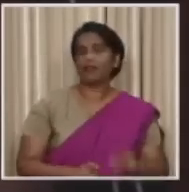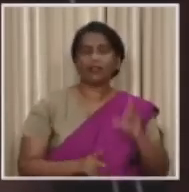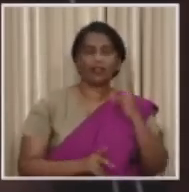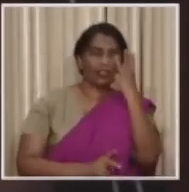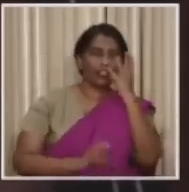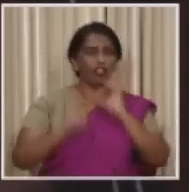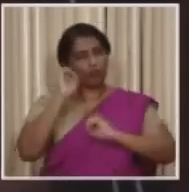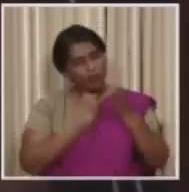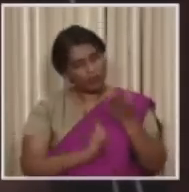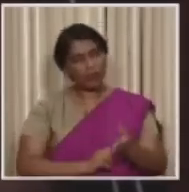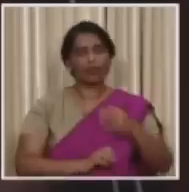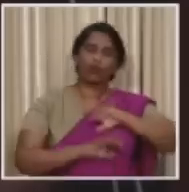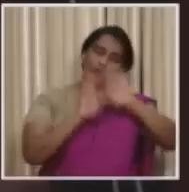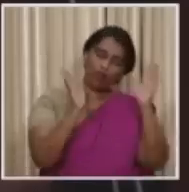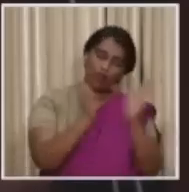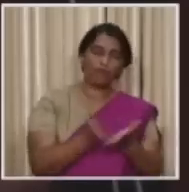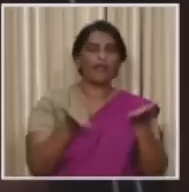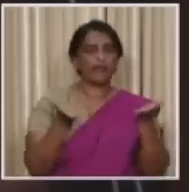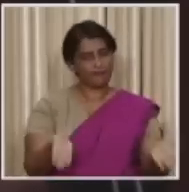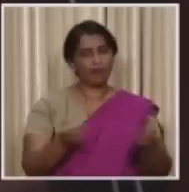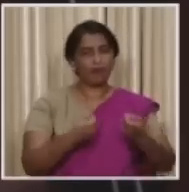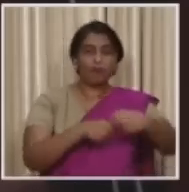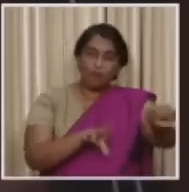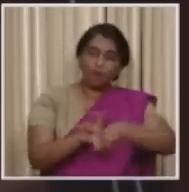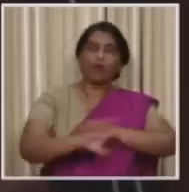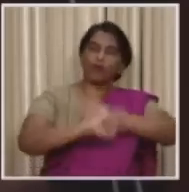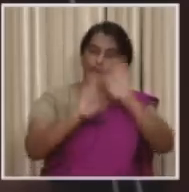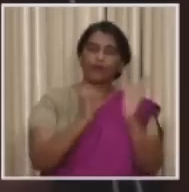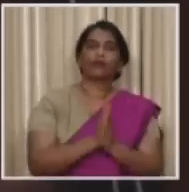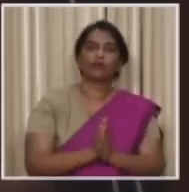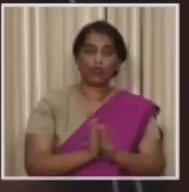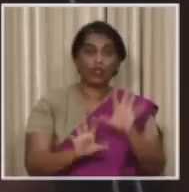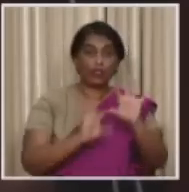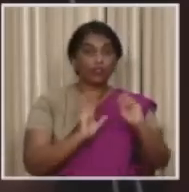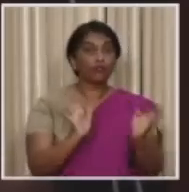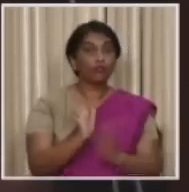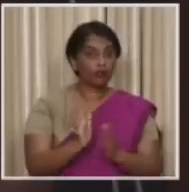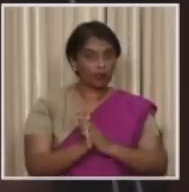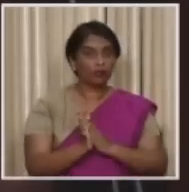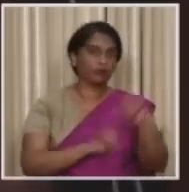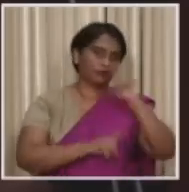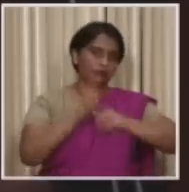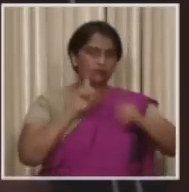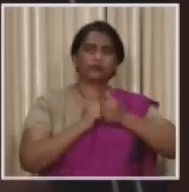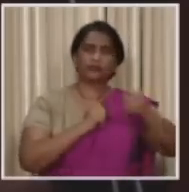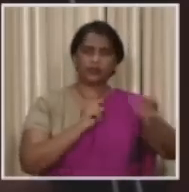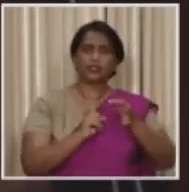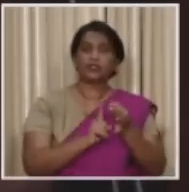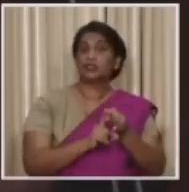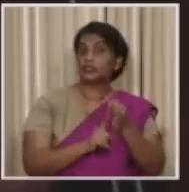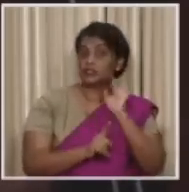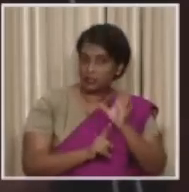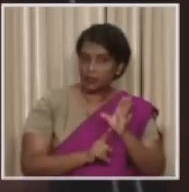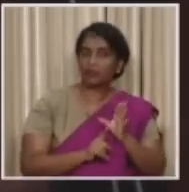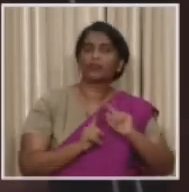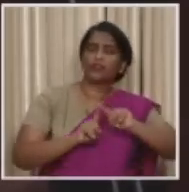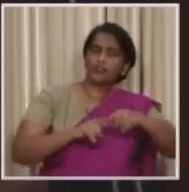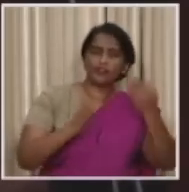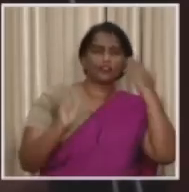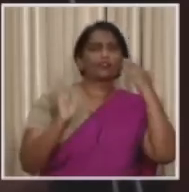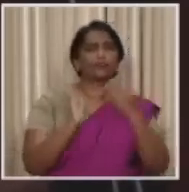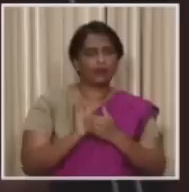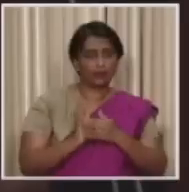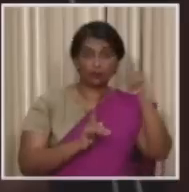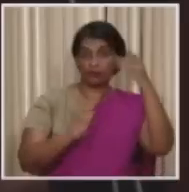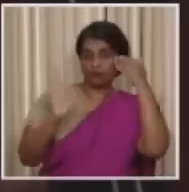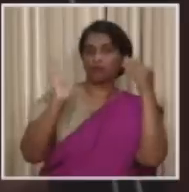tuna tin nona, ani tiak tiak tino kau ruh tin nona, mei binajer wakian nona ya. Eka tehering kari sababi de kata bahakal lekar mu sababat duri samban duat, tenat karna samban duat, tebutu